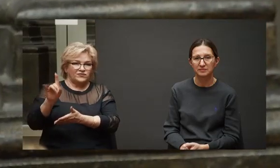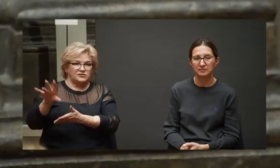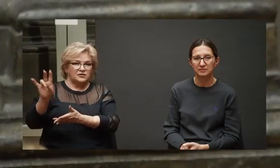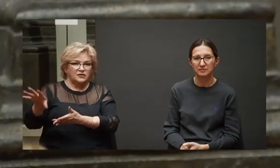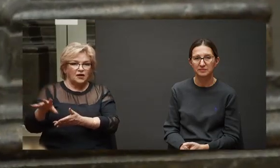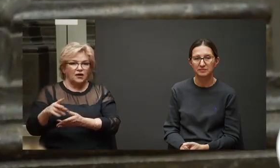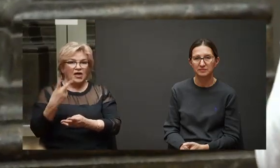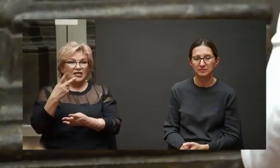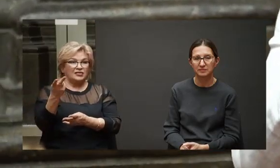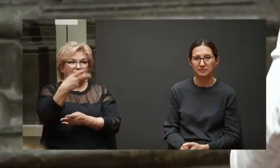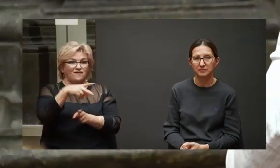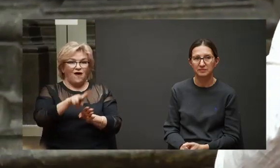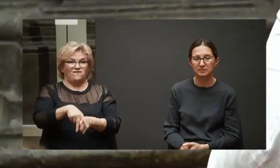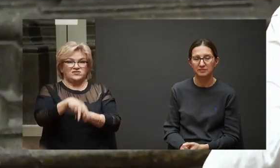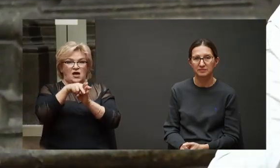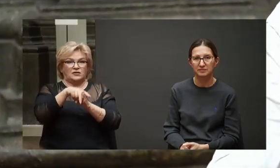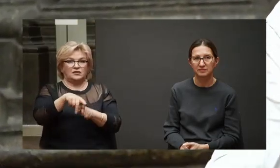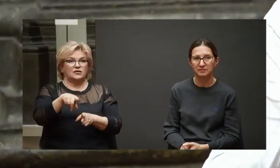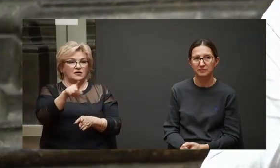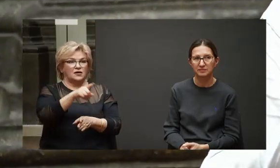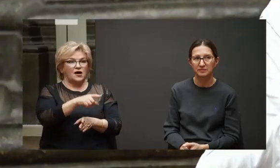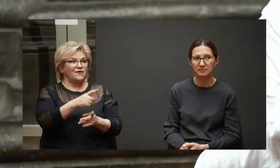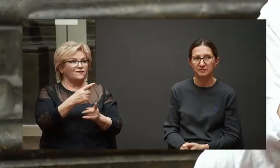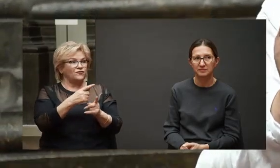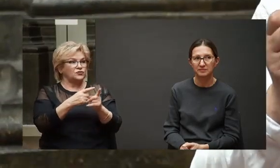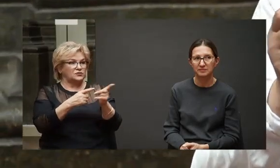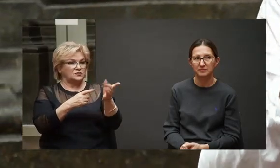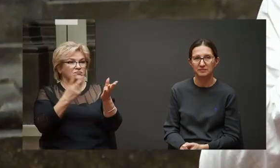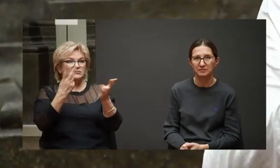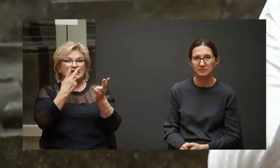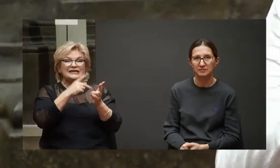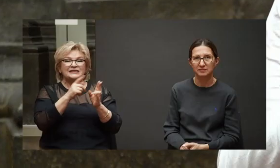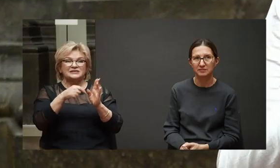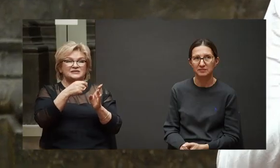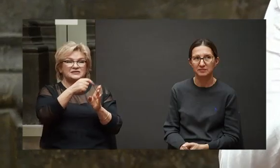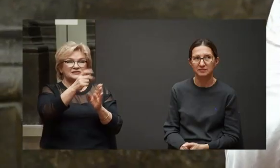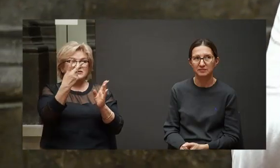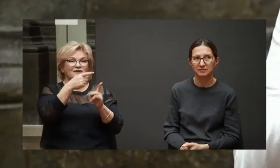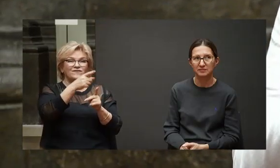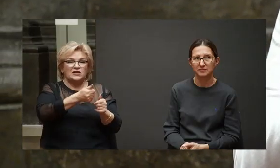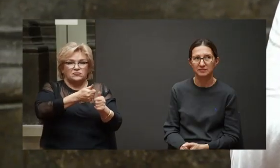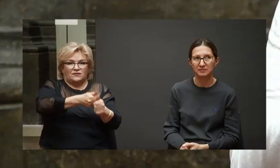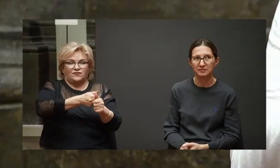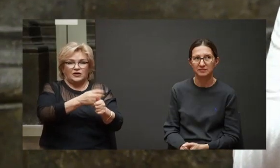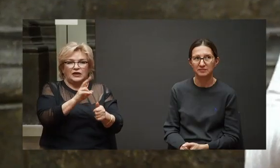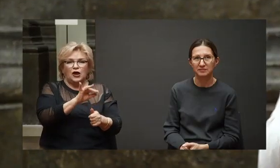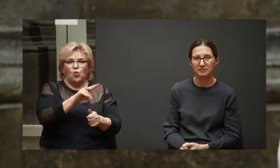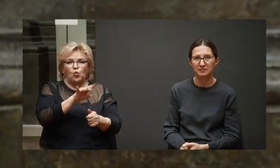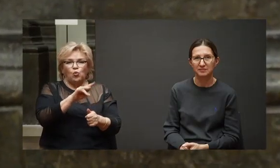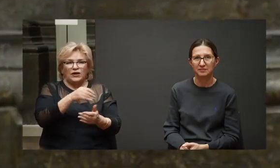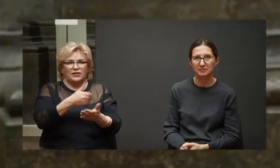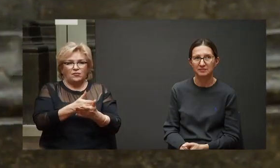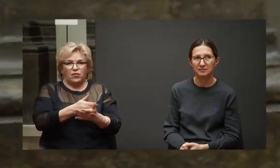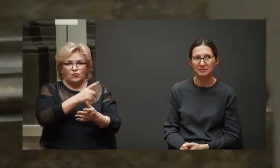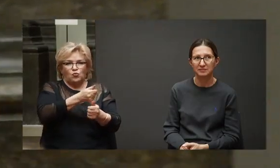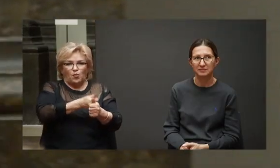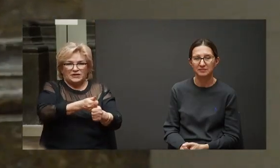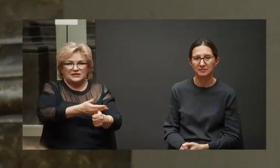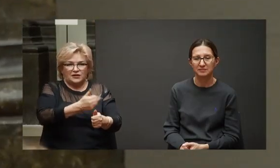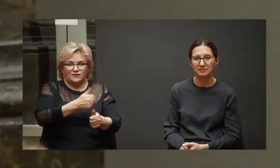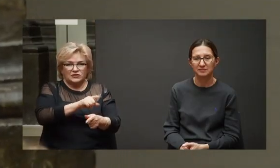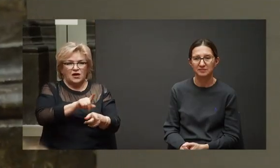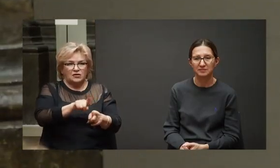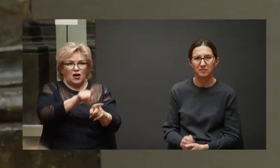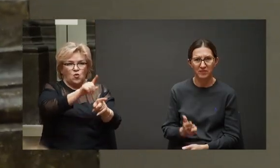Эти два всадника, один из которых в одном из советских фильмов преследовал Никулина, мне кажется. Да,